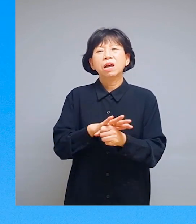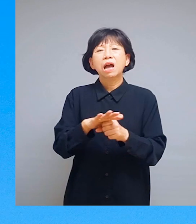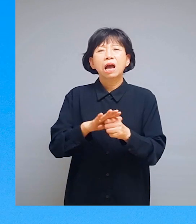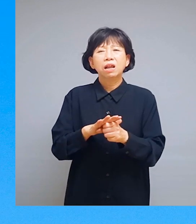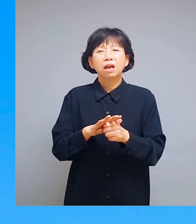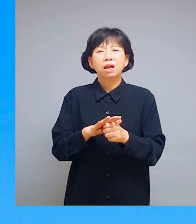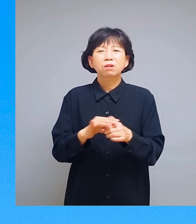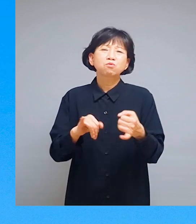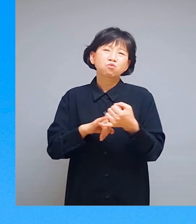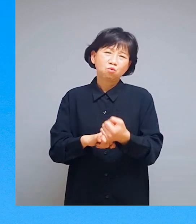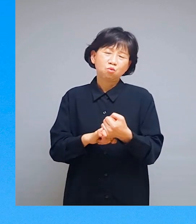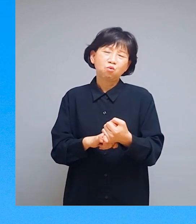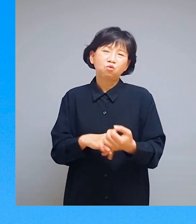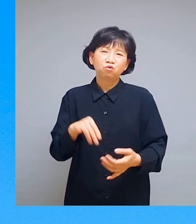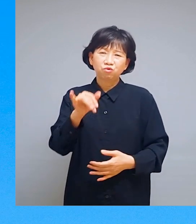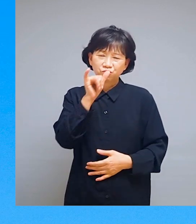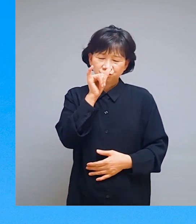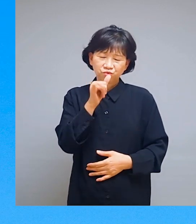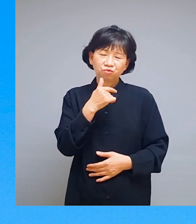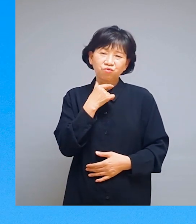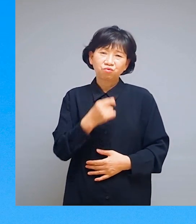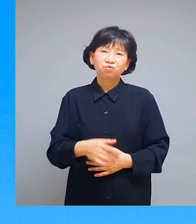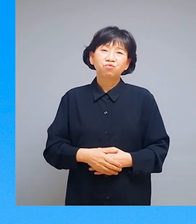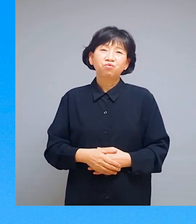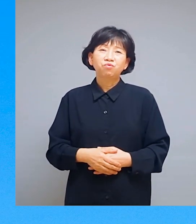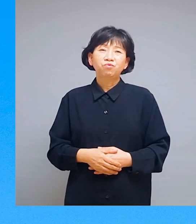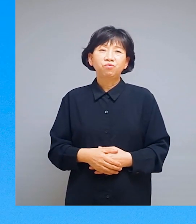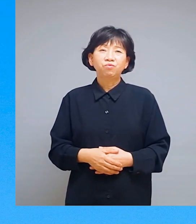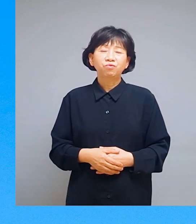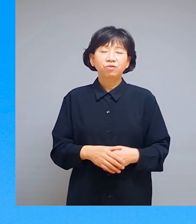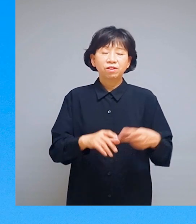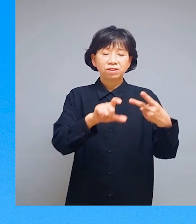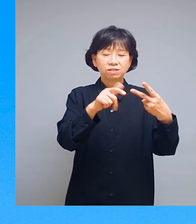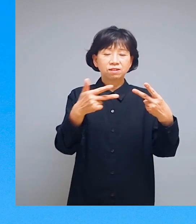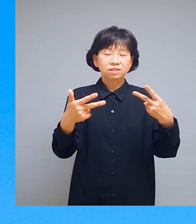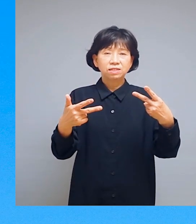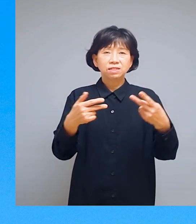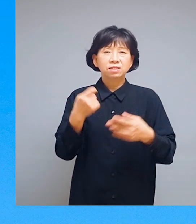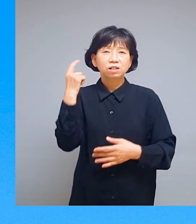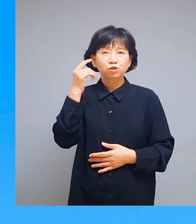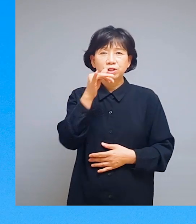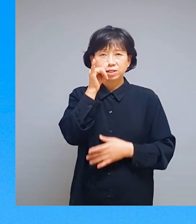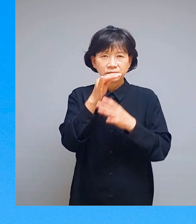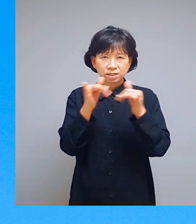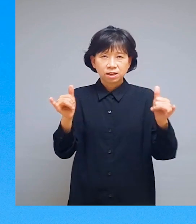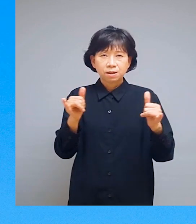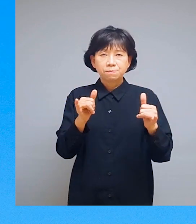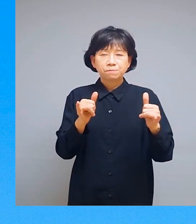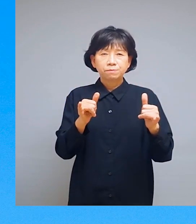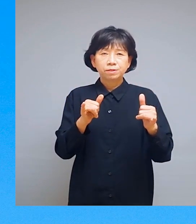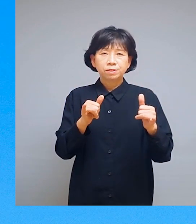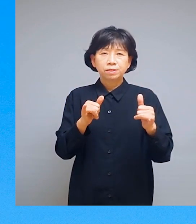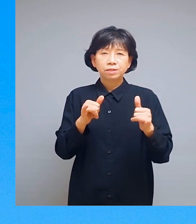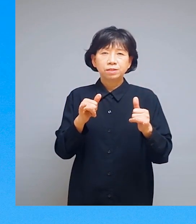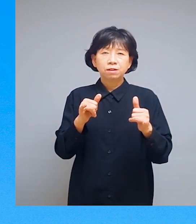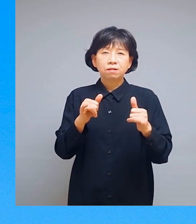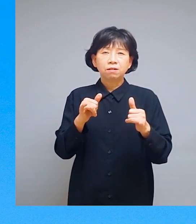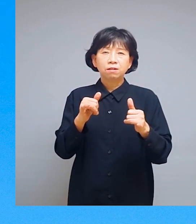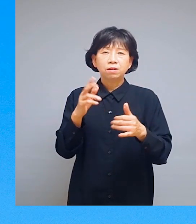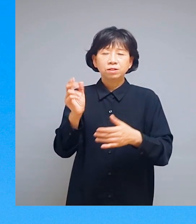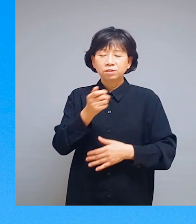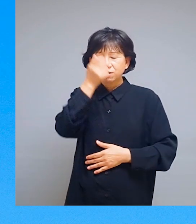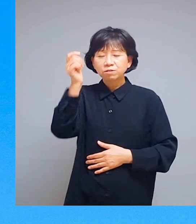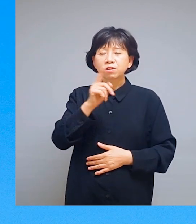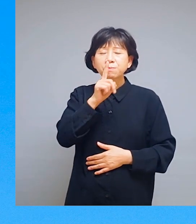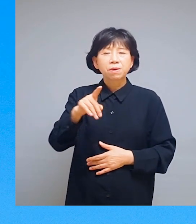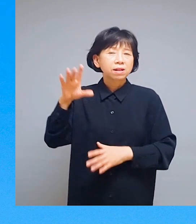사랑도 있기를 바랍니다. 7절 한번 볼까요? 있는 자는 성령이 교회들에게 하시는 말씀을 들을지어다.